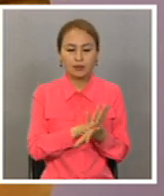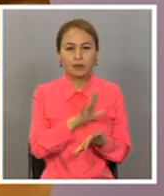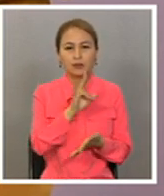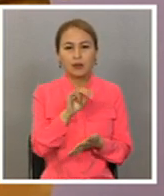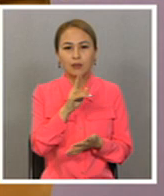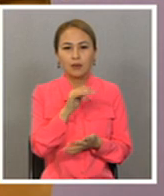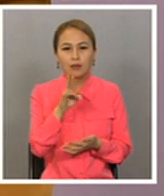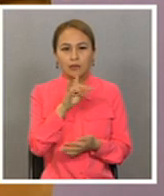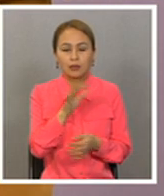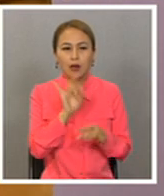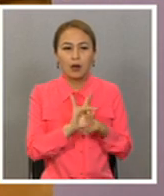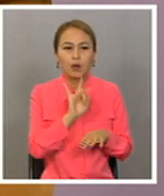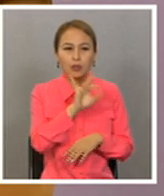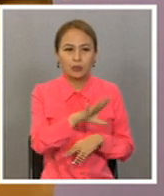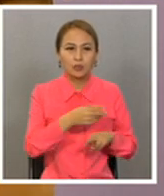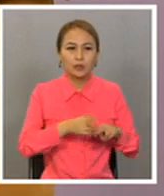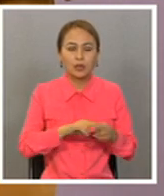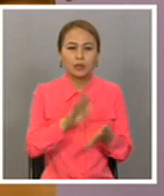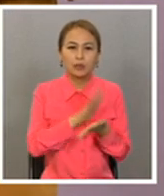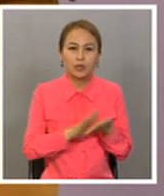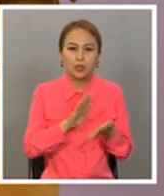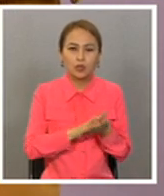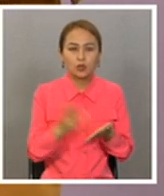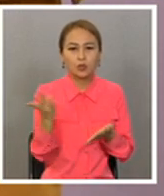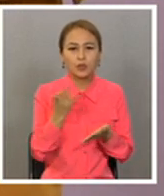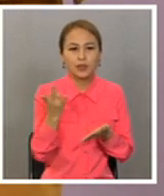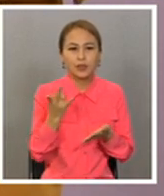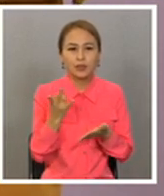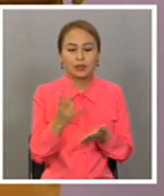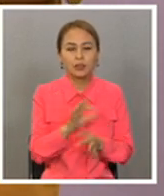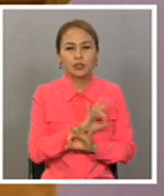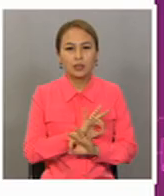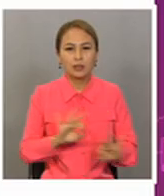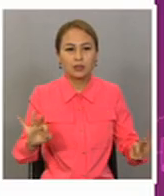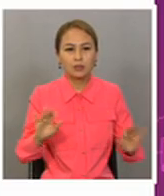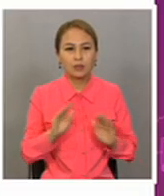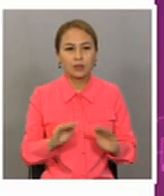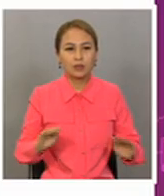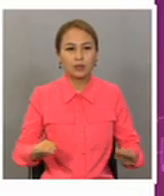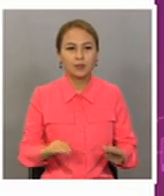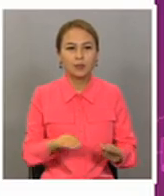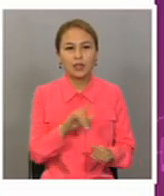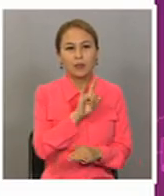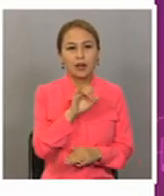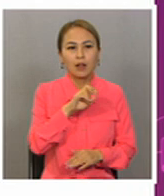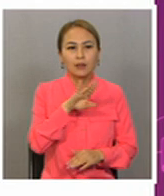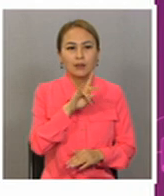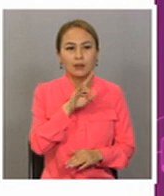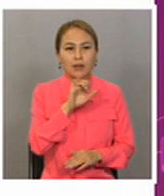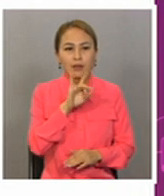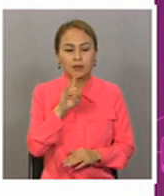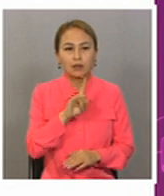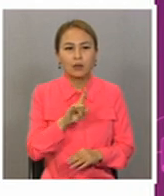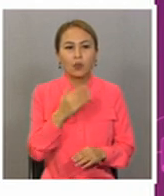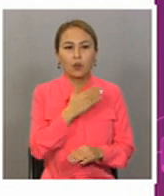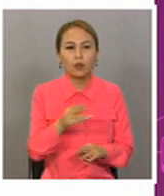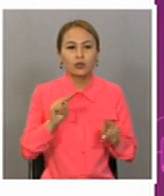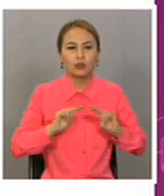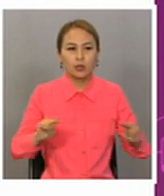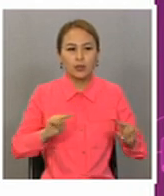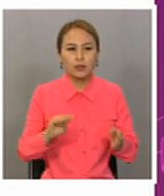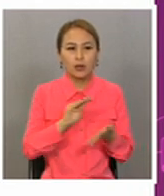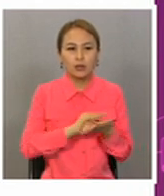надандықтан аулақ болып, таза жүруіміз керек екен. Жарайсыңдар балалар. Ыбырай Алтынсарин. Ол